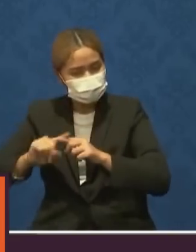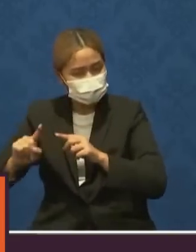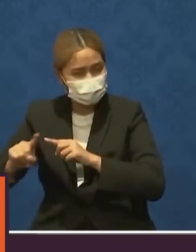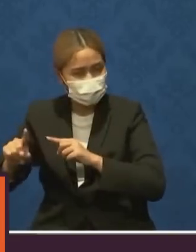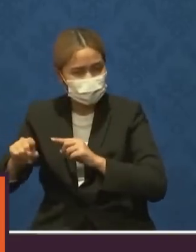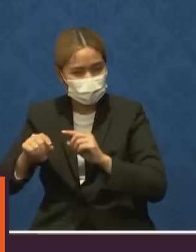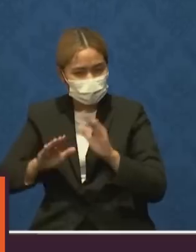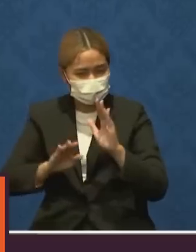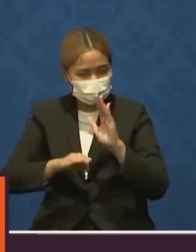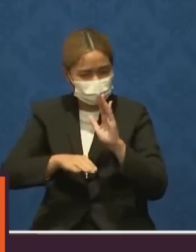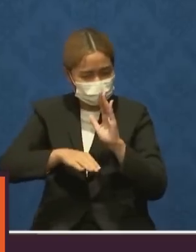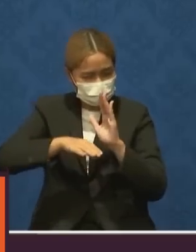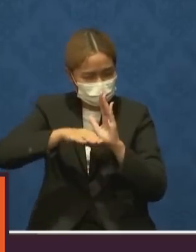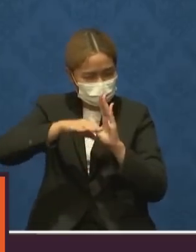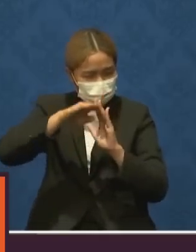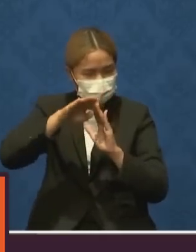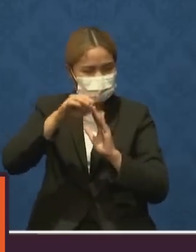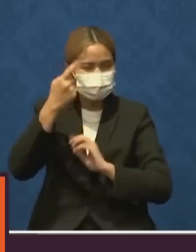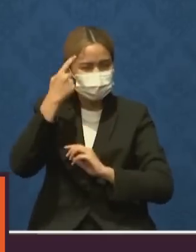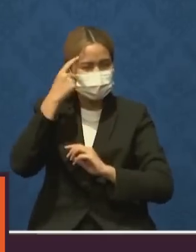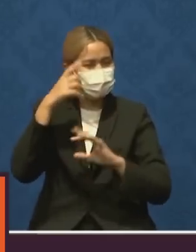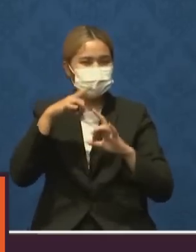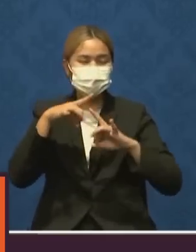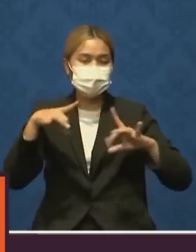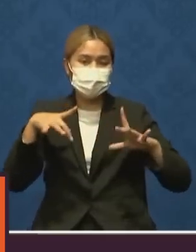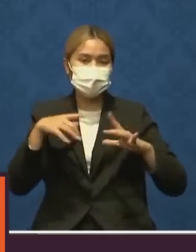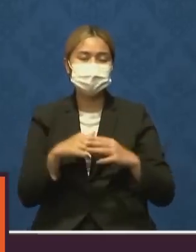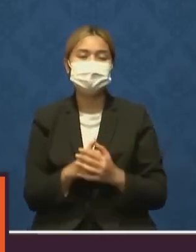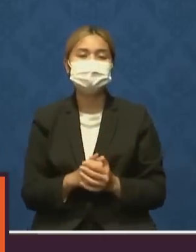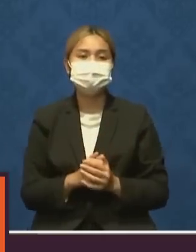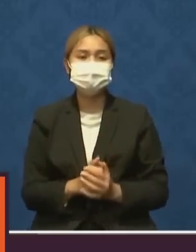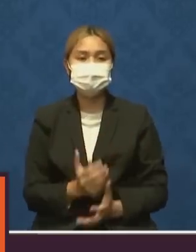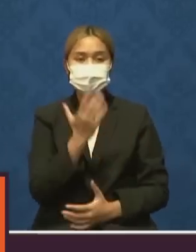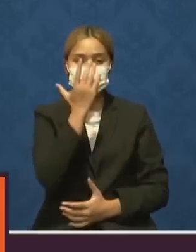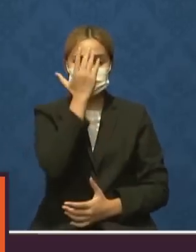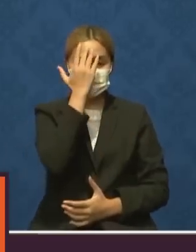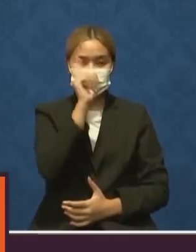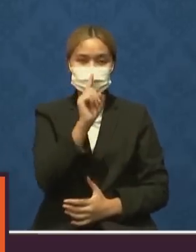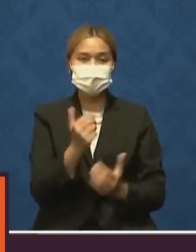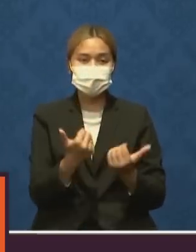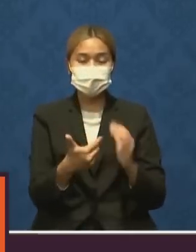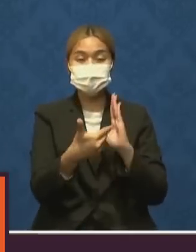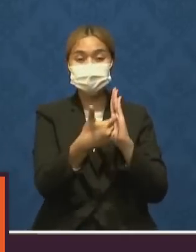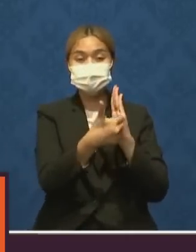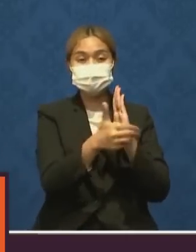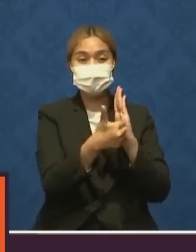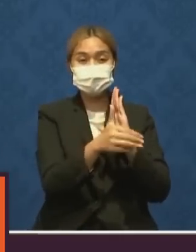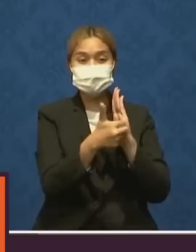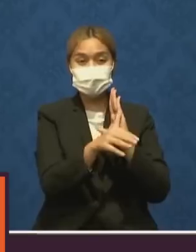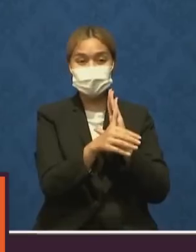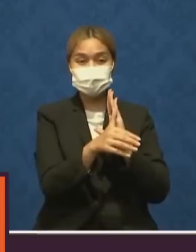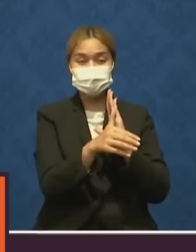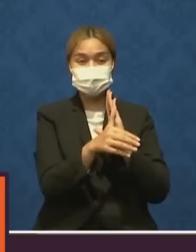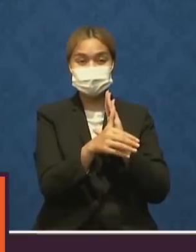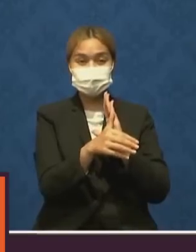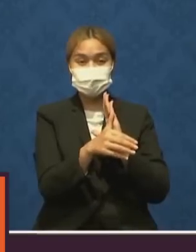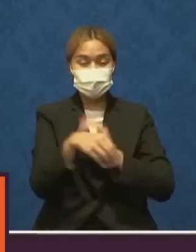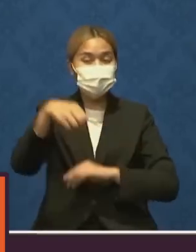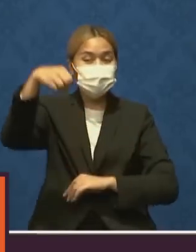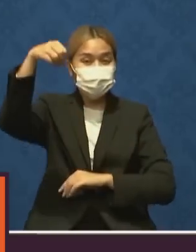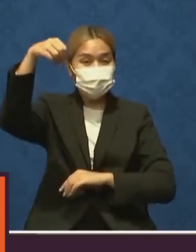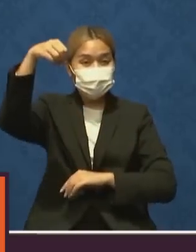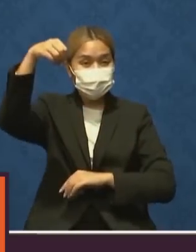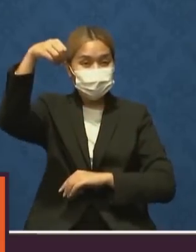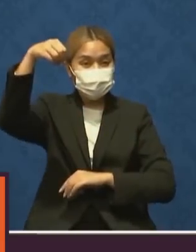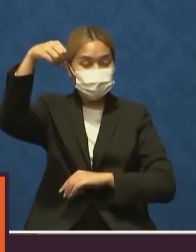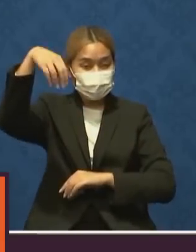สงถขestarนนี้แนอนครับเพาว่าผาอสารตอยAKลืมสามารถนำเข้าหรอดไฟาใช้จากภาากกาง